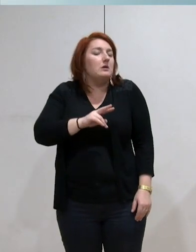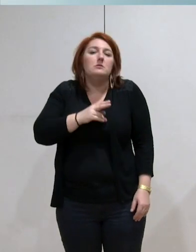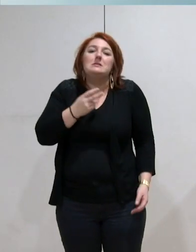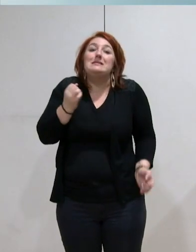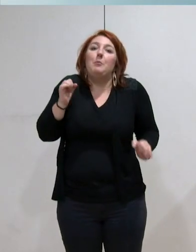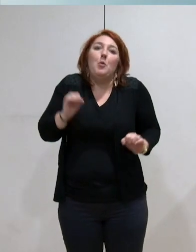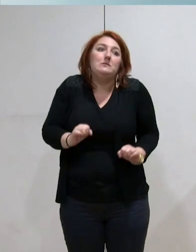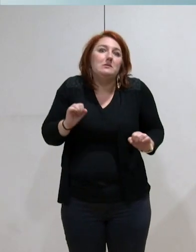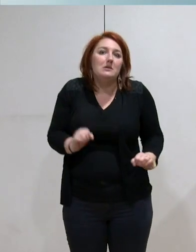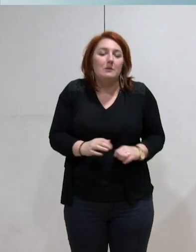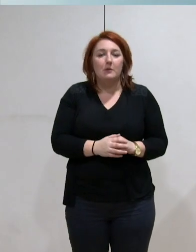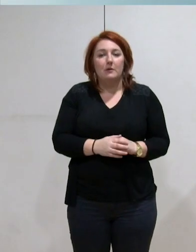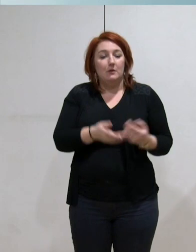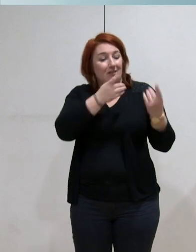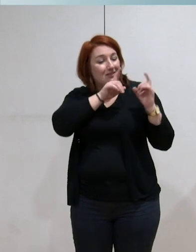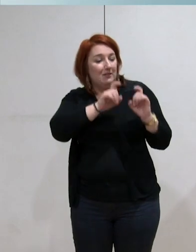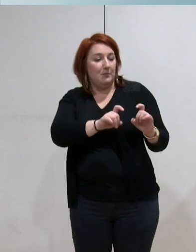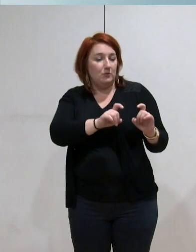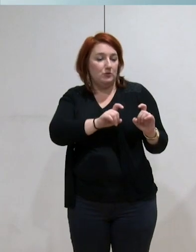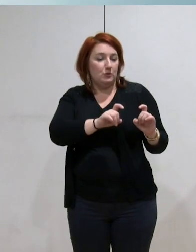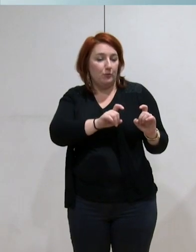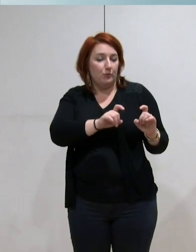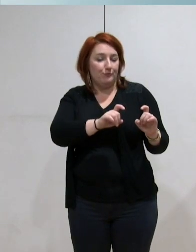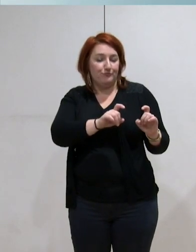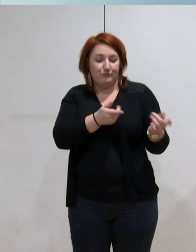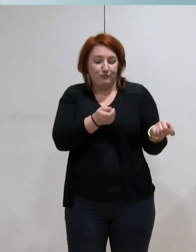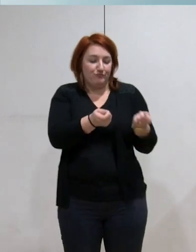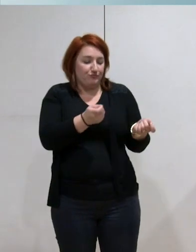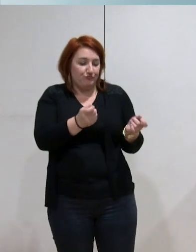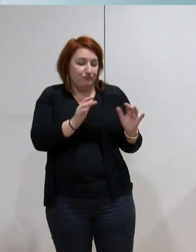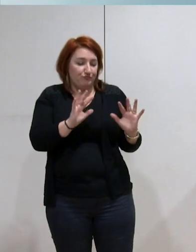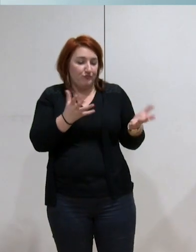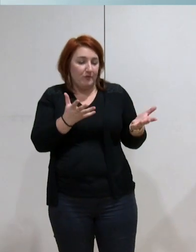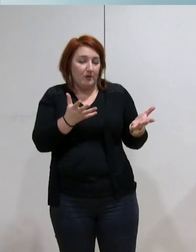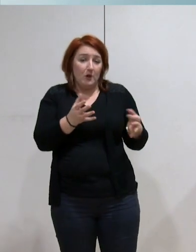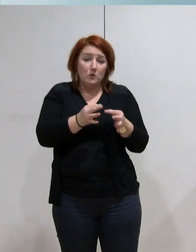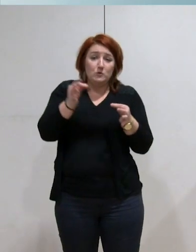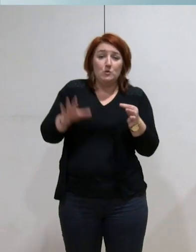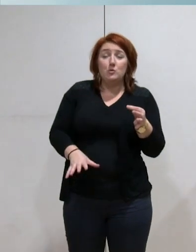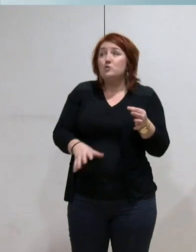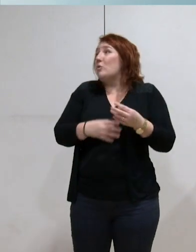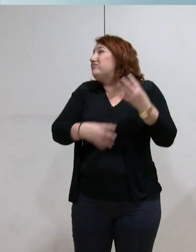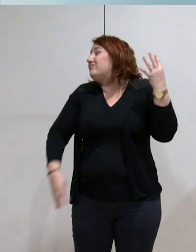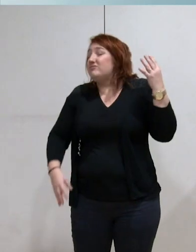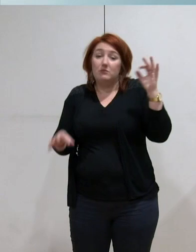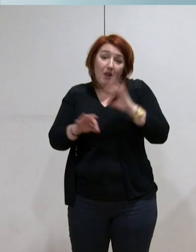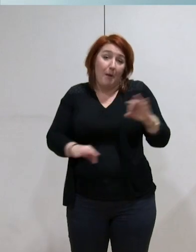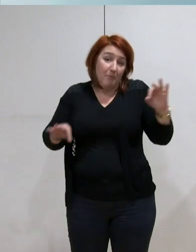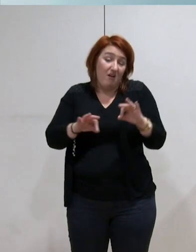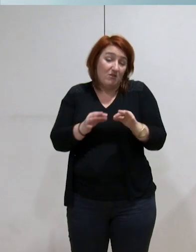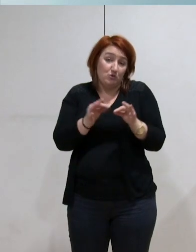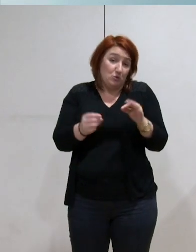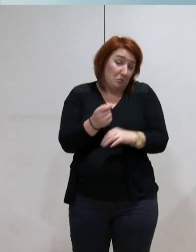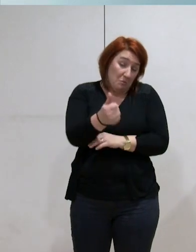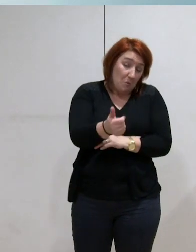cette diminution il n a pas de 36 solutions effectivement si vous avez du mal à générer des des recettes